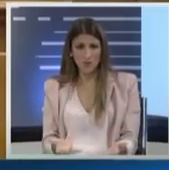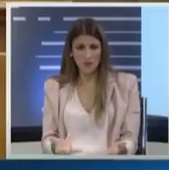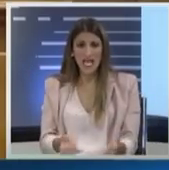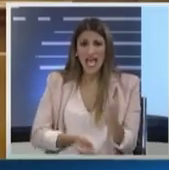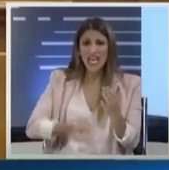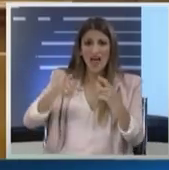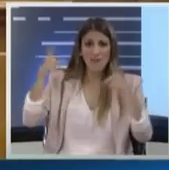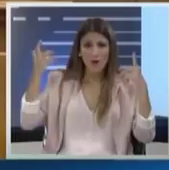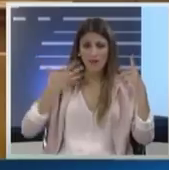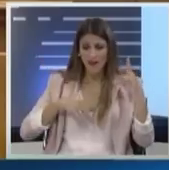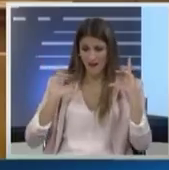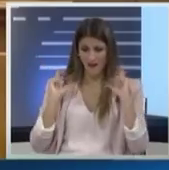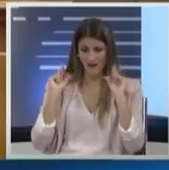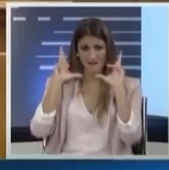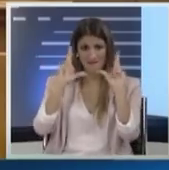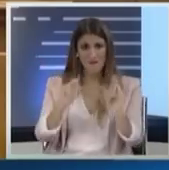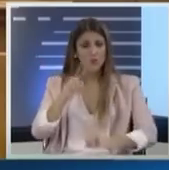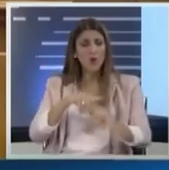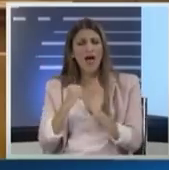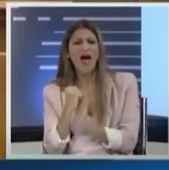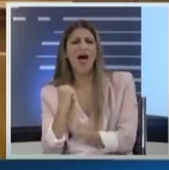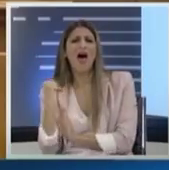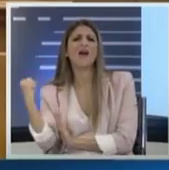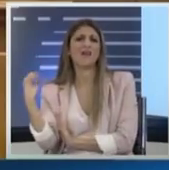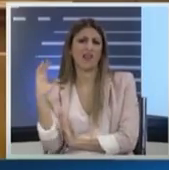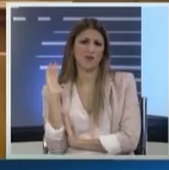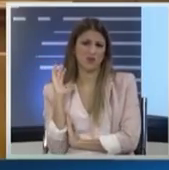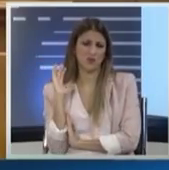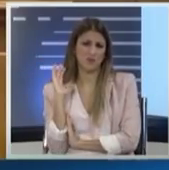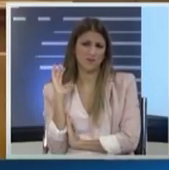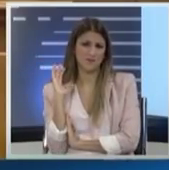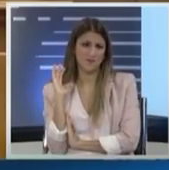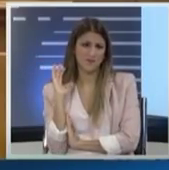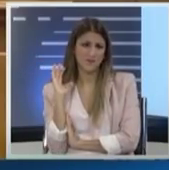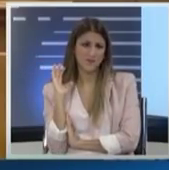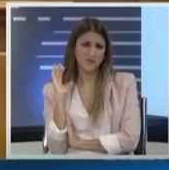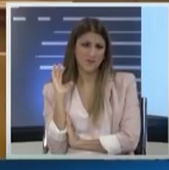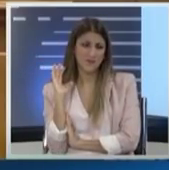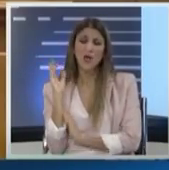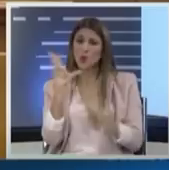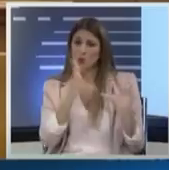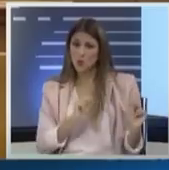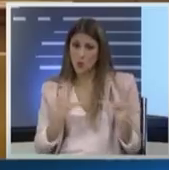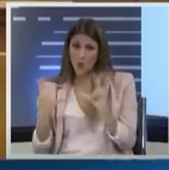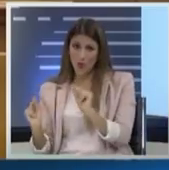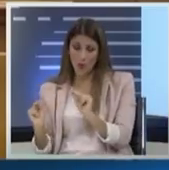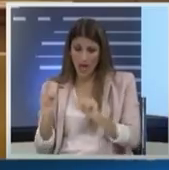ιστορίας, συμπαρατάσσεστε μαζί με τους ακραίους, όχι μόνο του κόμματός σας, αλλά και ολόκληρης της Ευρωπαϊκής